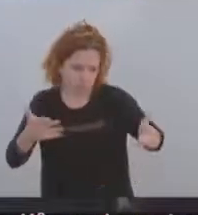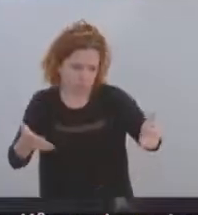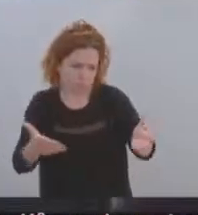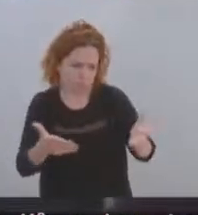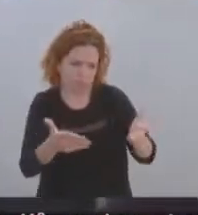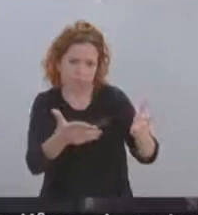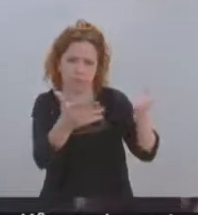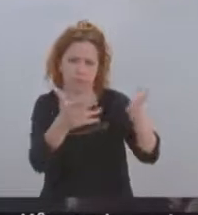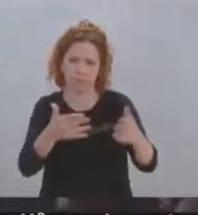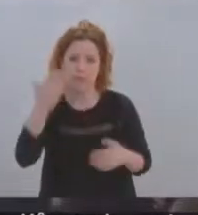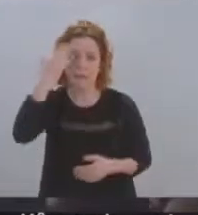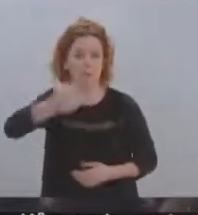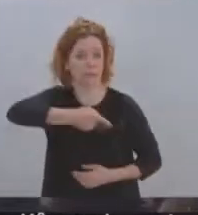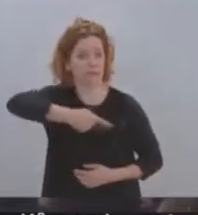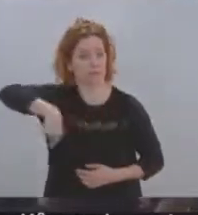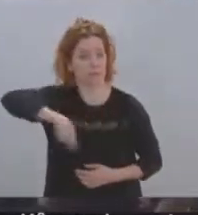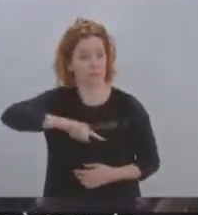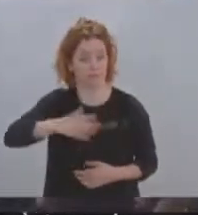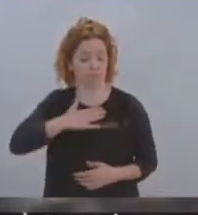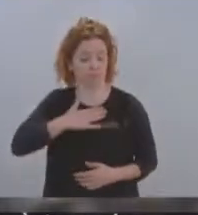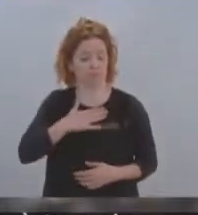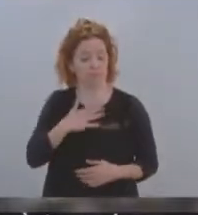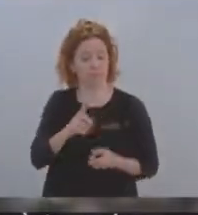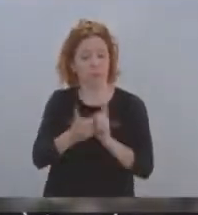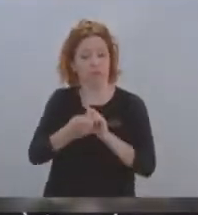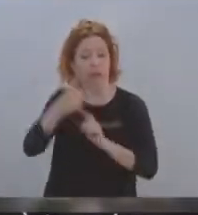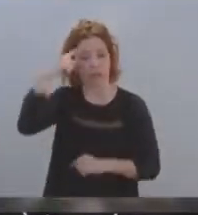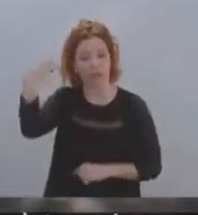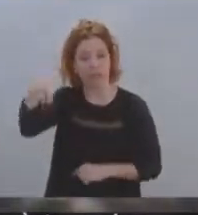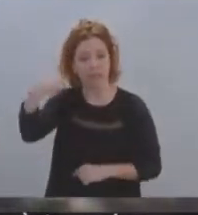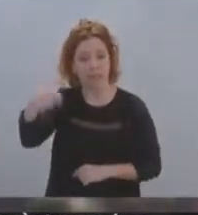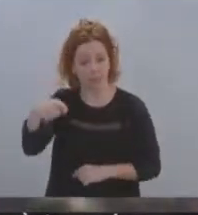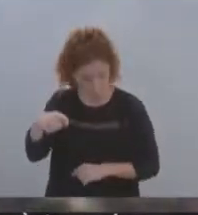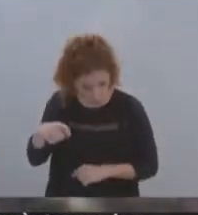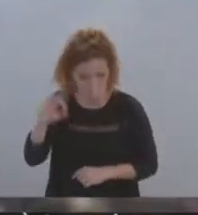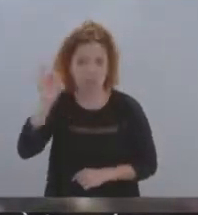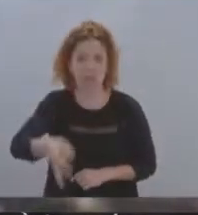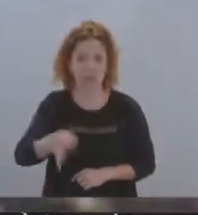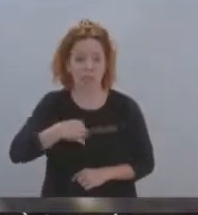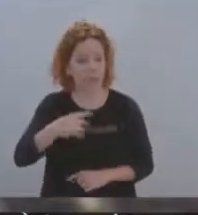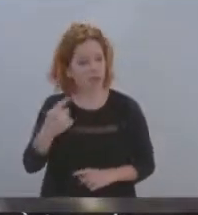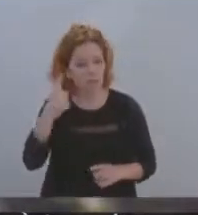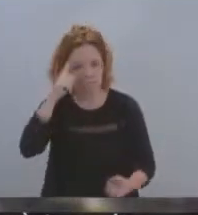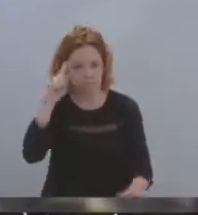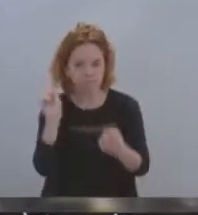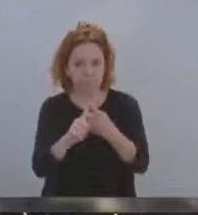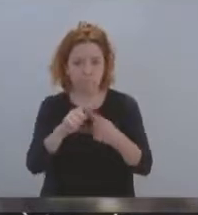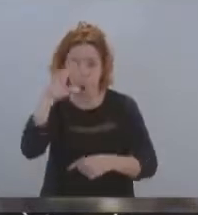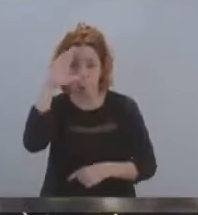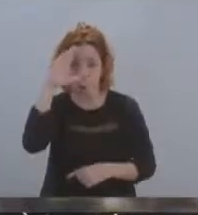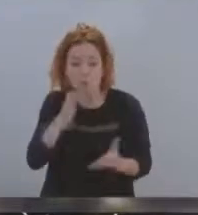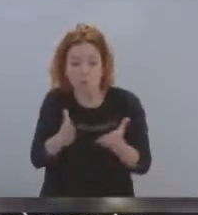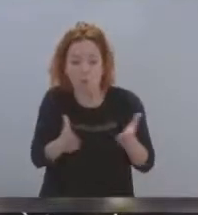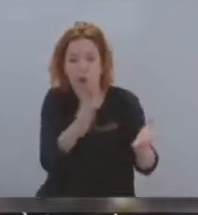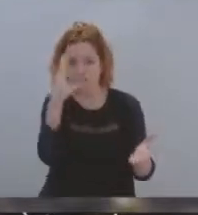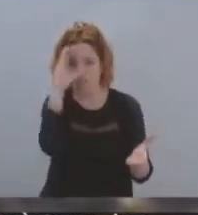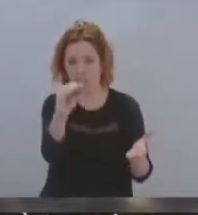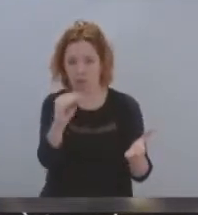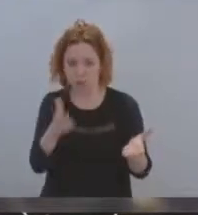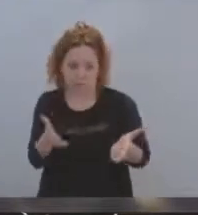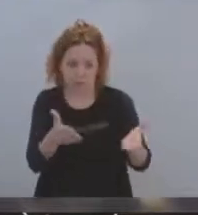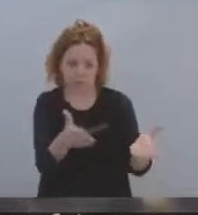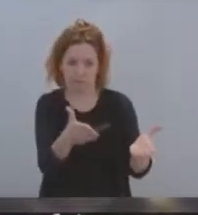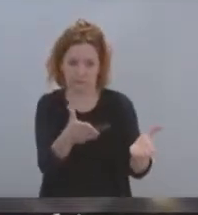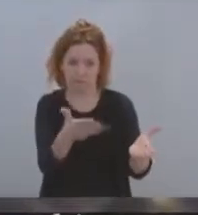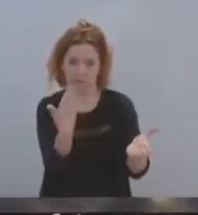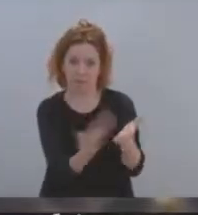autorité. Parce que, oui, c'est une voie d'excellence dont la patrie a besoin. Parce que, oui, on ne fait rien sans